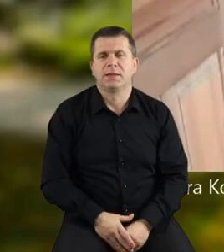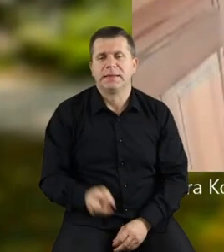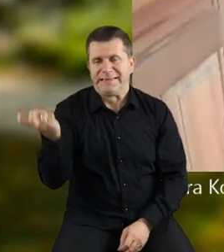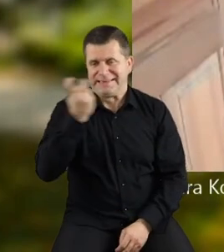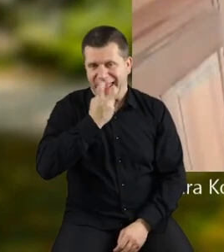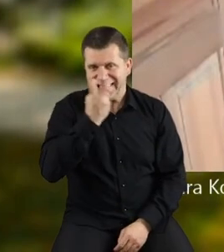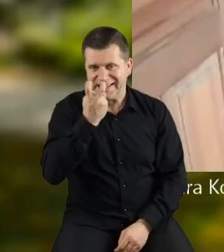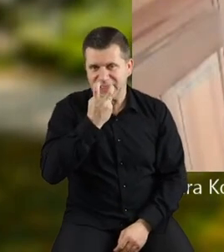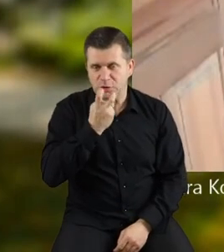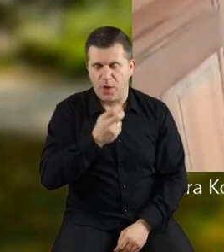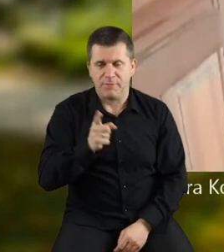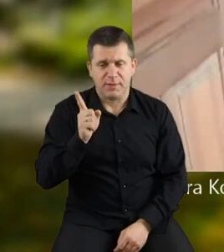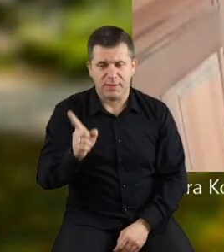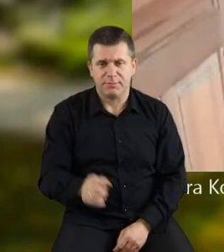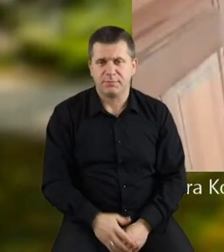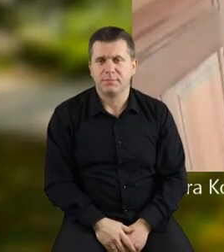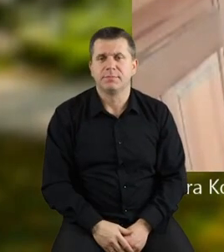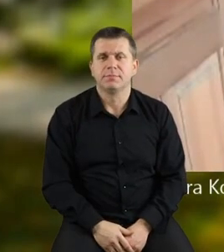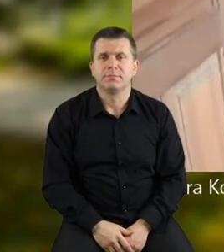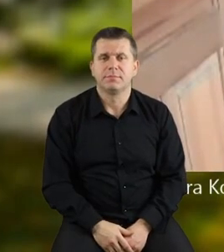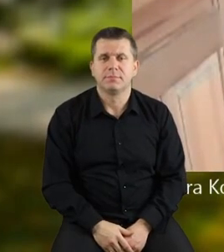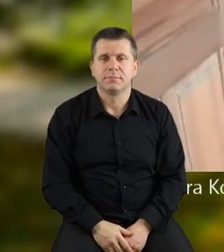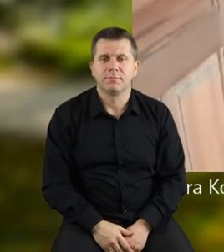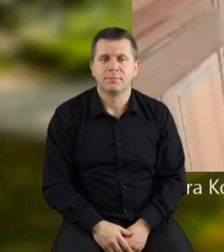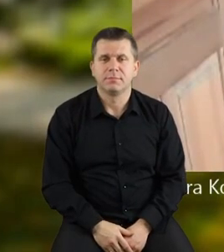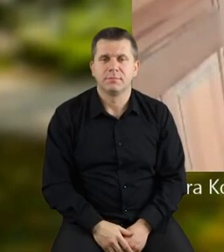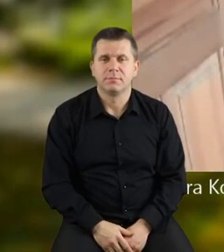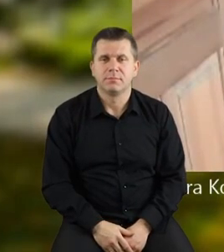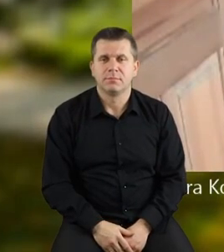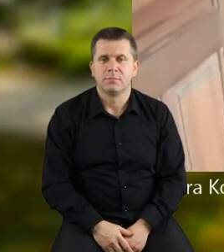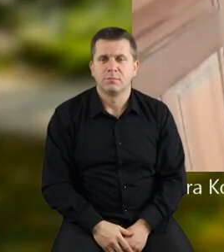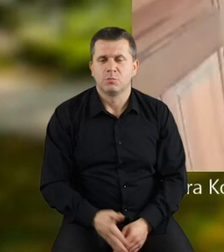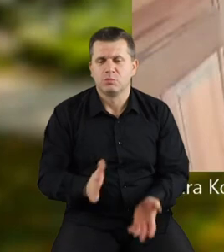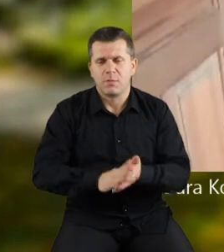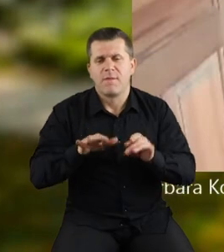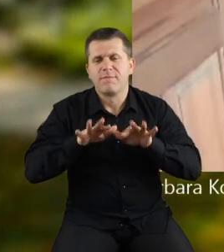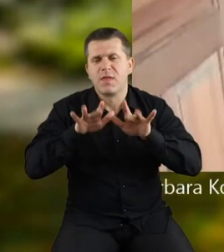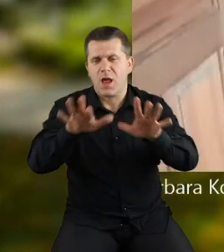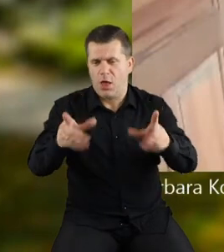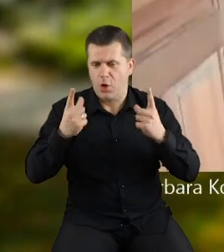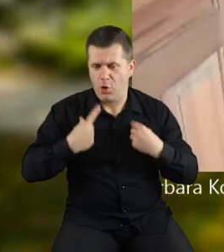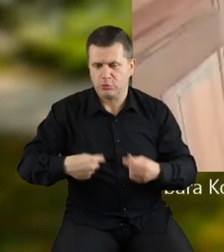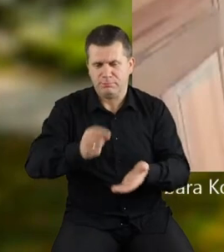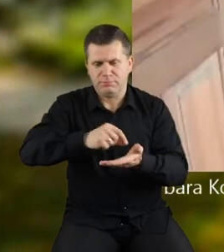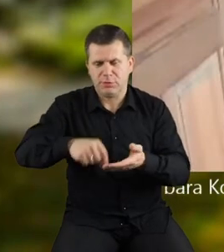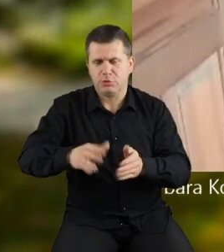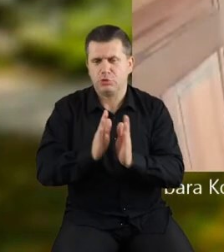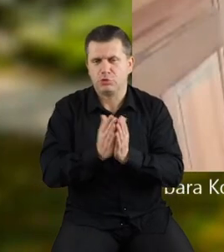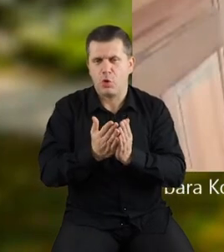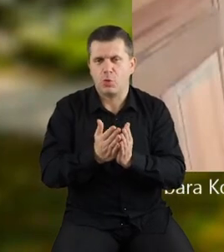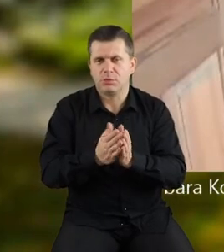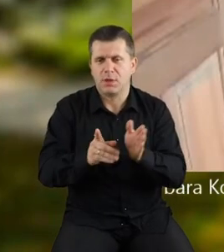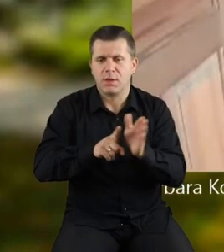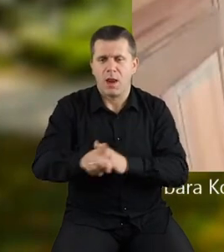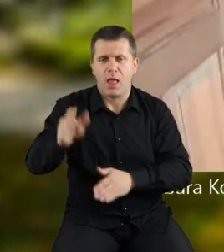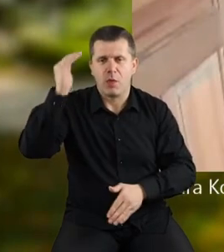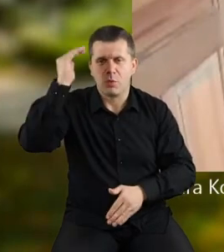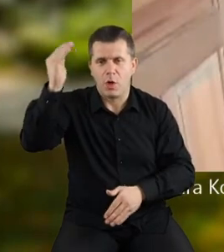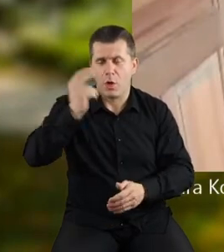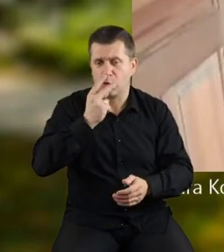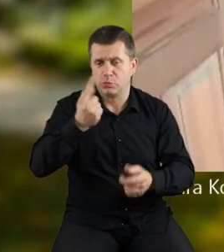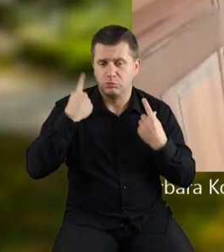czy zainteresowania nimi, ponieważ już tak wiele osób pisze książki